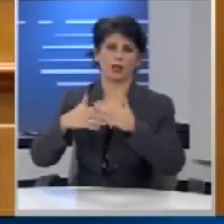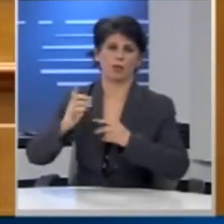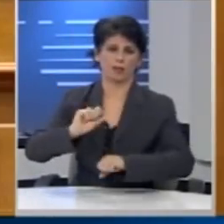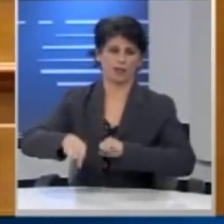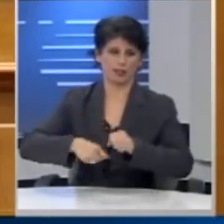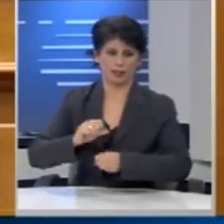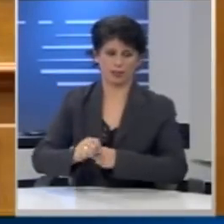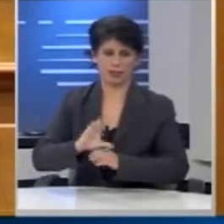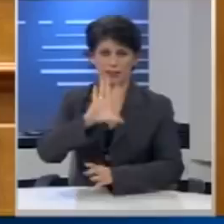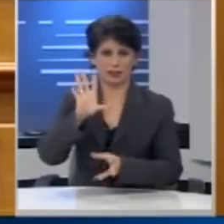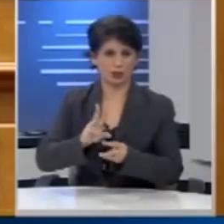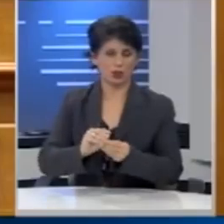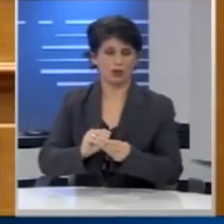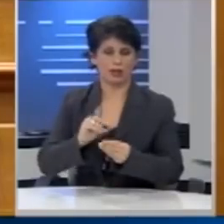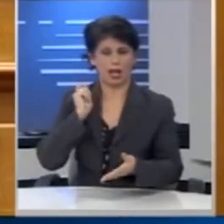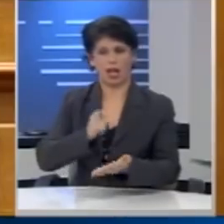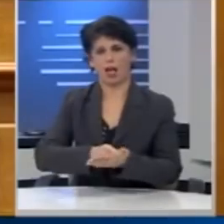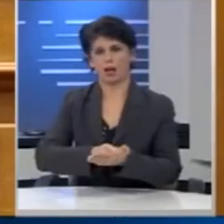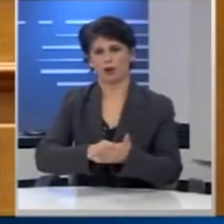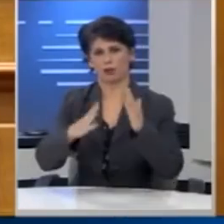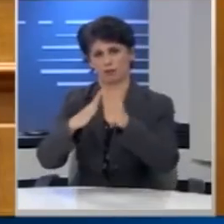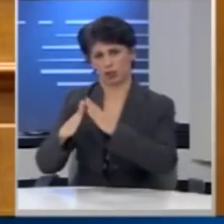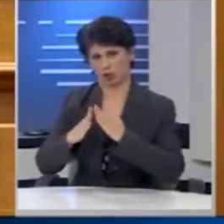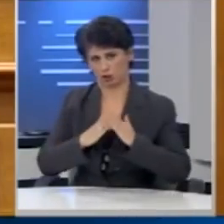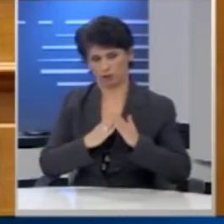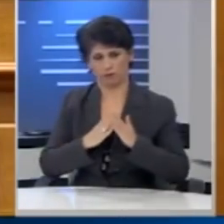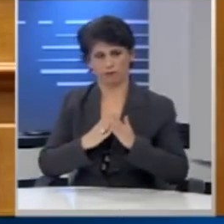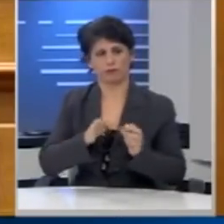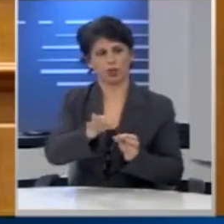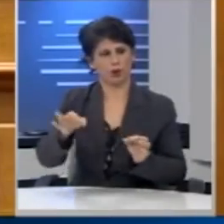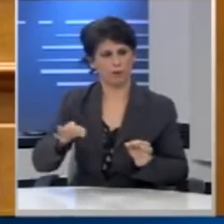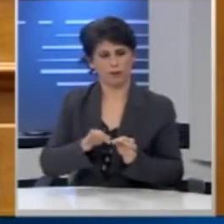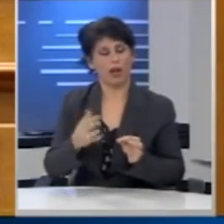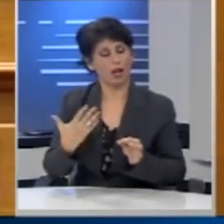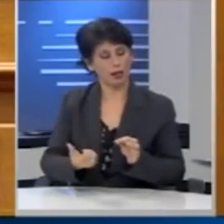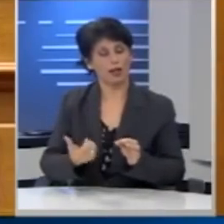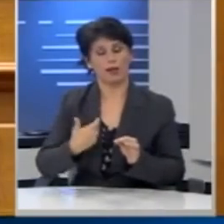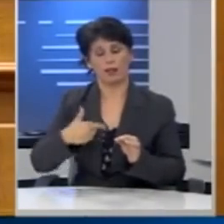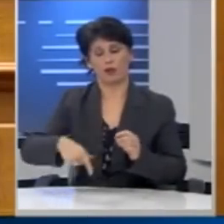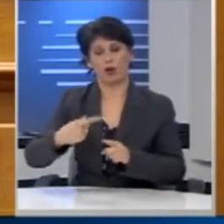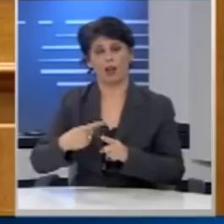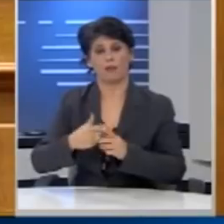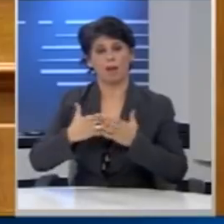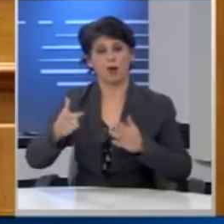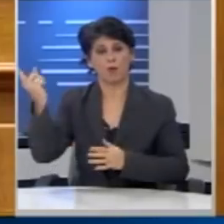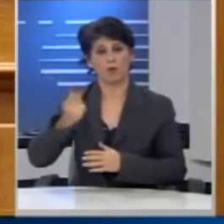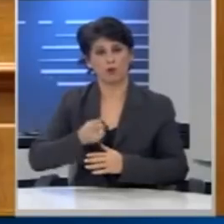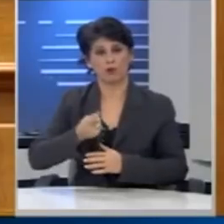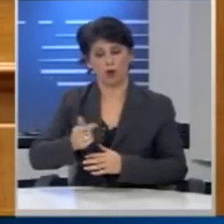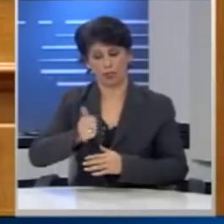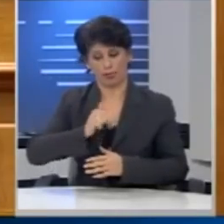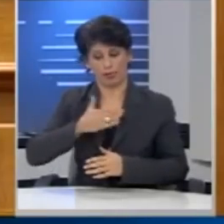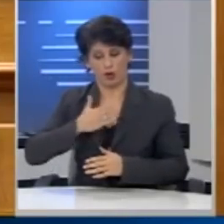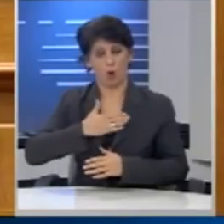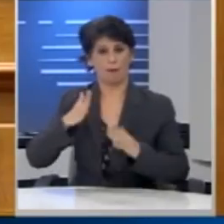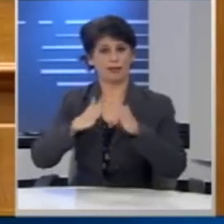δραστηριότητα και συνολικά την αγορά ακινήτων. Είμαστε μια χώρα με μεγάλα ποσοστά ιδιοκατοίκησης και η αγορά ακινήτων θα